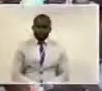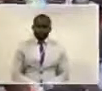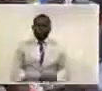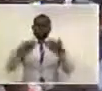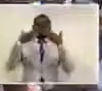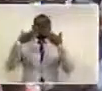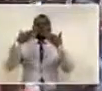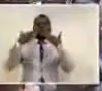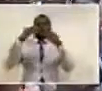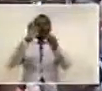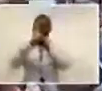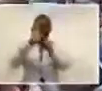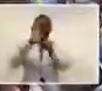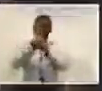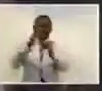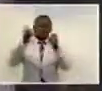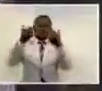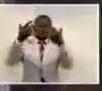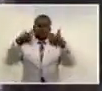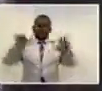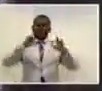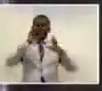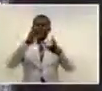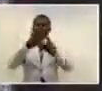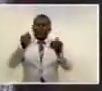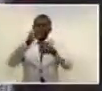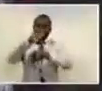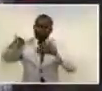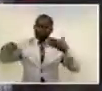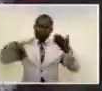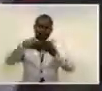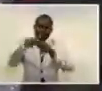Mwakoze rero ngira ngo hari twarekera ntabwo twabikemura byose ariko